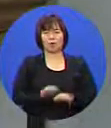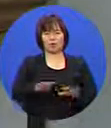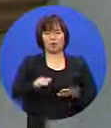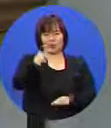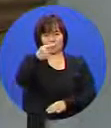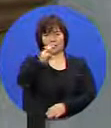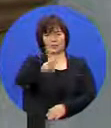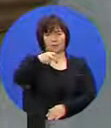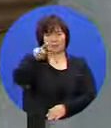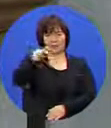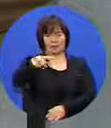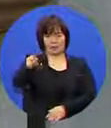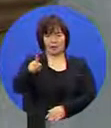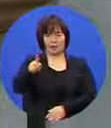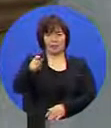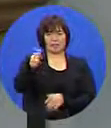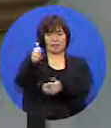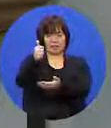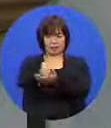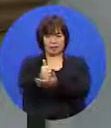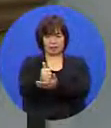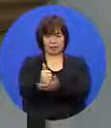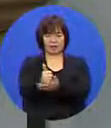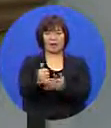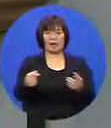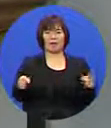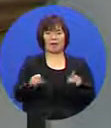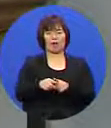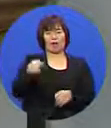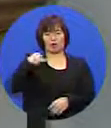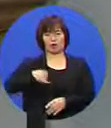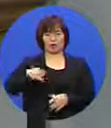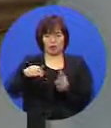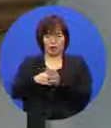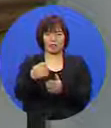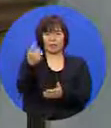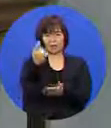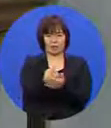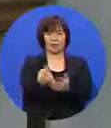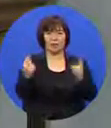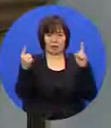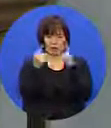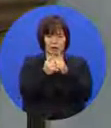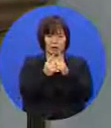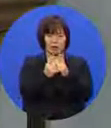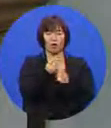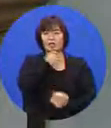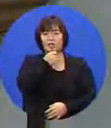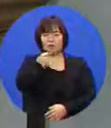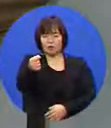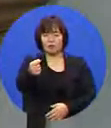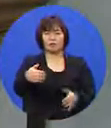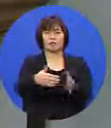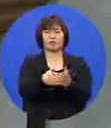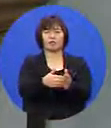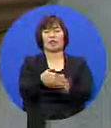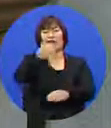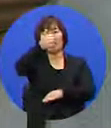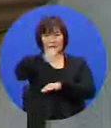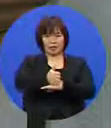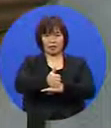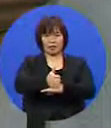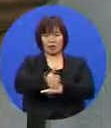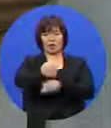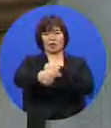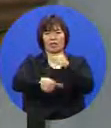금산사 주지인 성우 스님과 함께 이곳 중국까지 와서 인터뷰 나눠봤는데요. 마지막으로